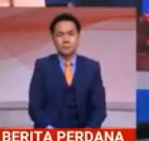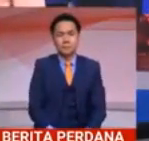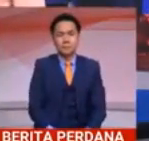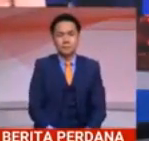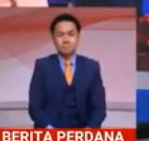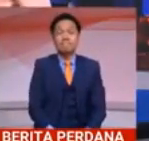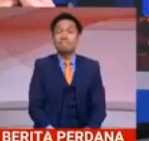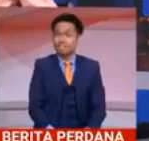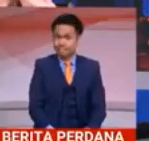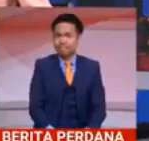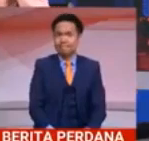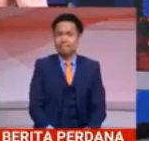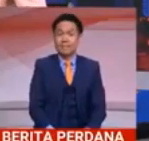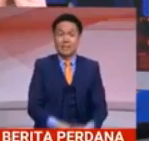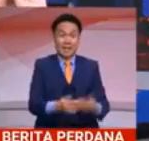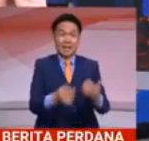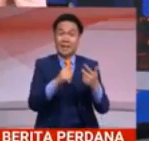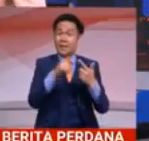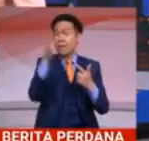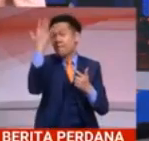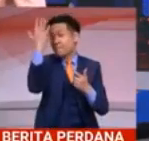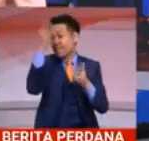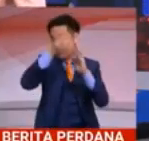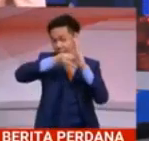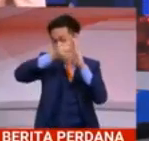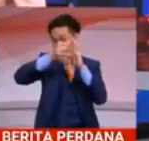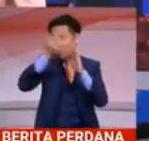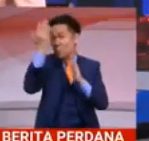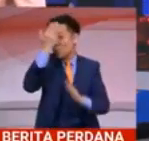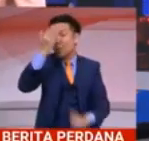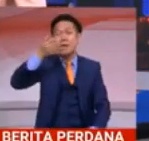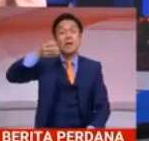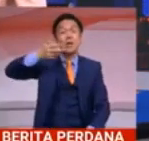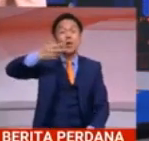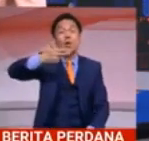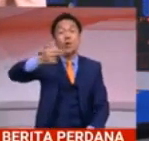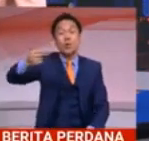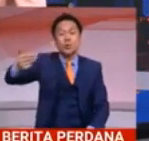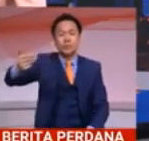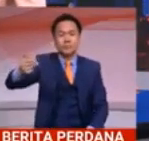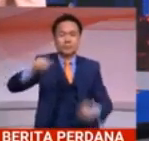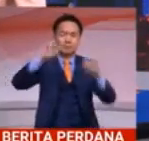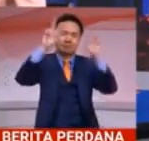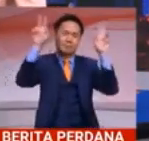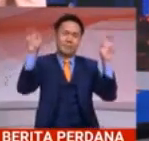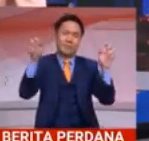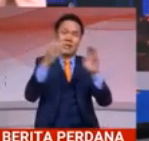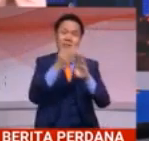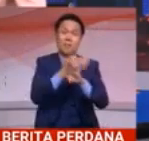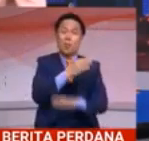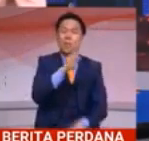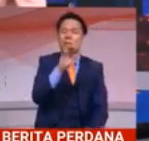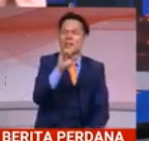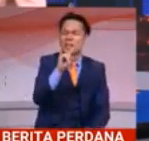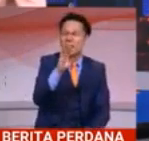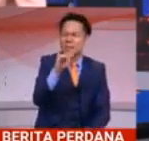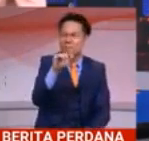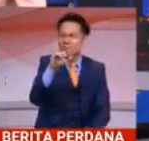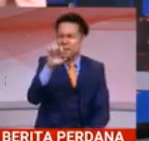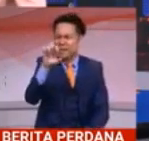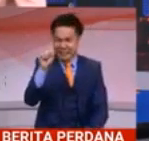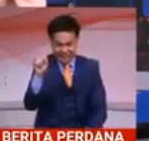Dan ini pula mengenai filem Indonesia Sebelum Iblis Menjemput Ayat 2. Mengangkat tema seram dan